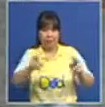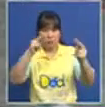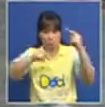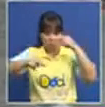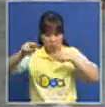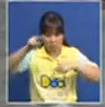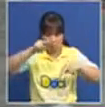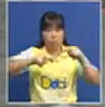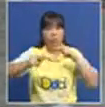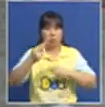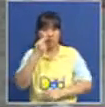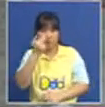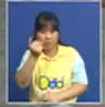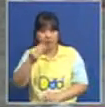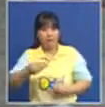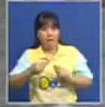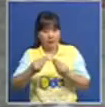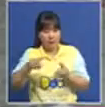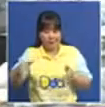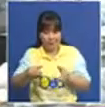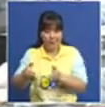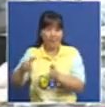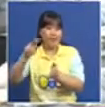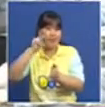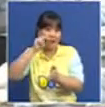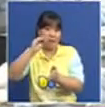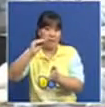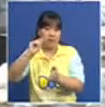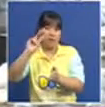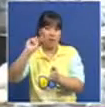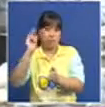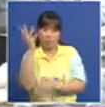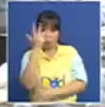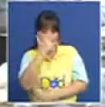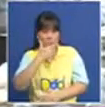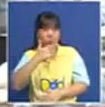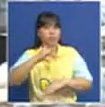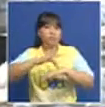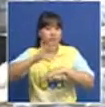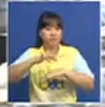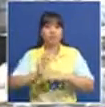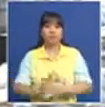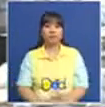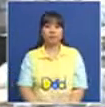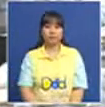มาณค่ะเพื่อให้พื้นที่ริมน้ำโขงเป็นพื้นที่ที่สวยงามตามธรรมชาติค่ะ